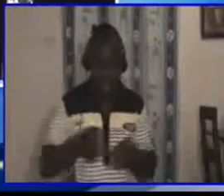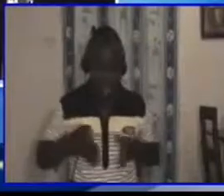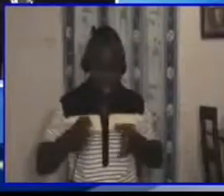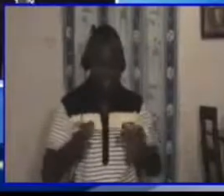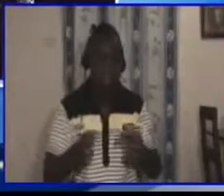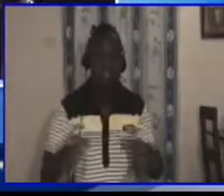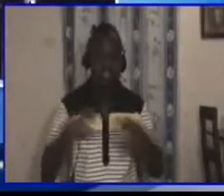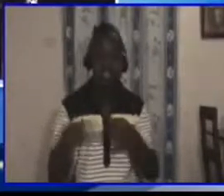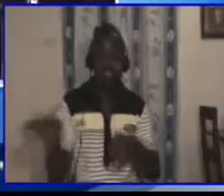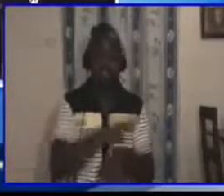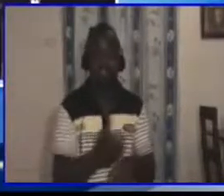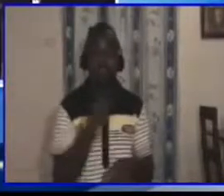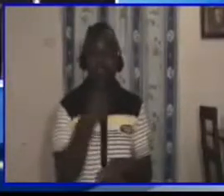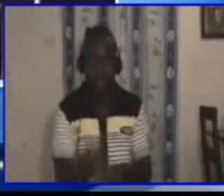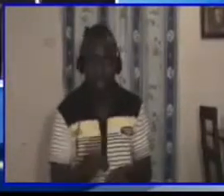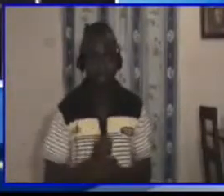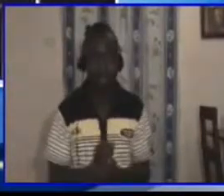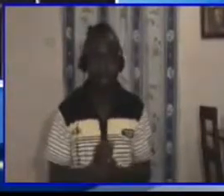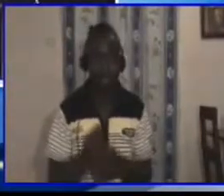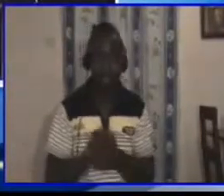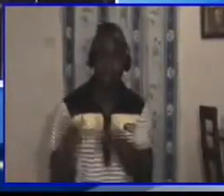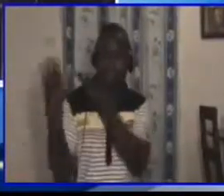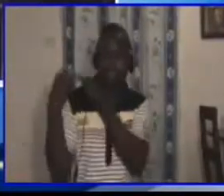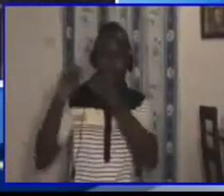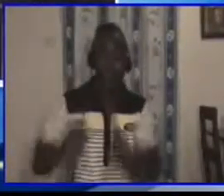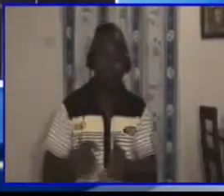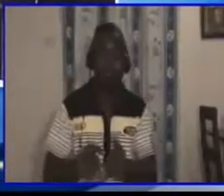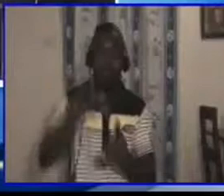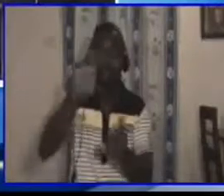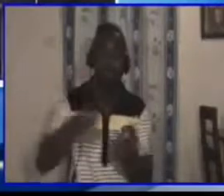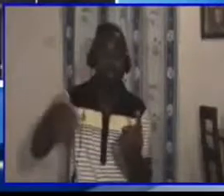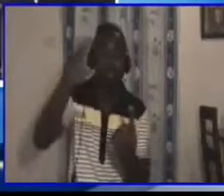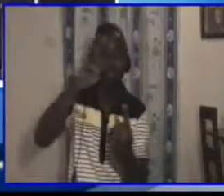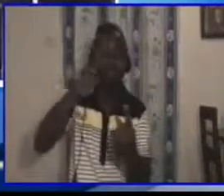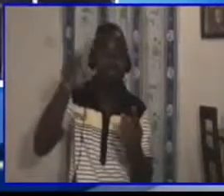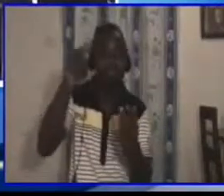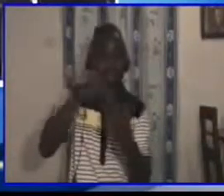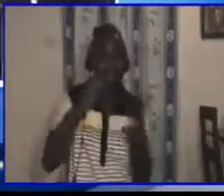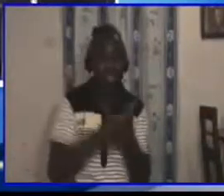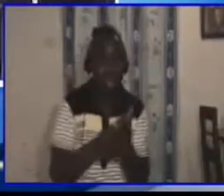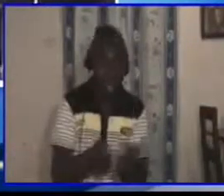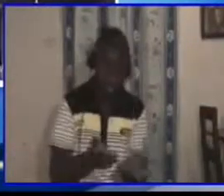ciò è sistema nei primi 400 anni